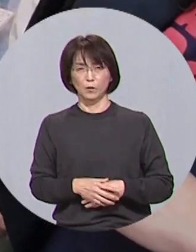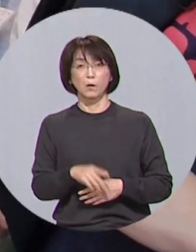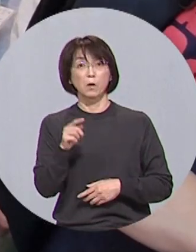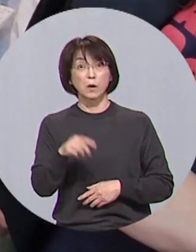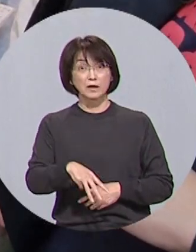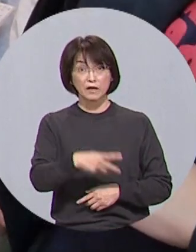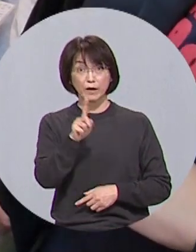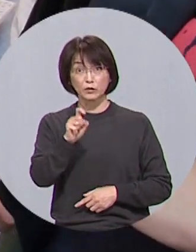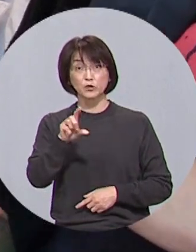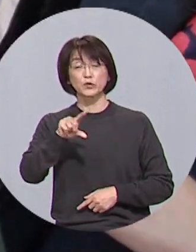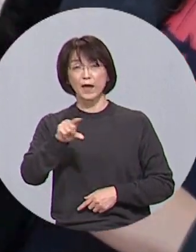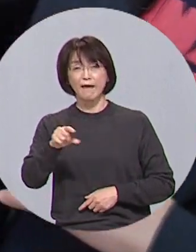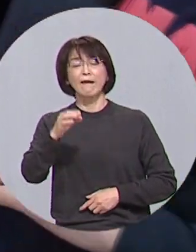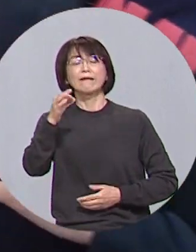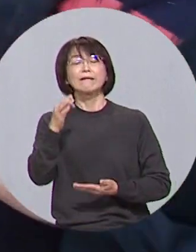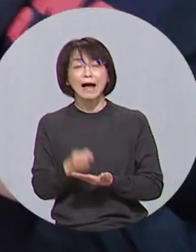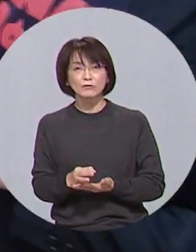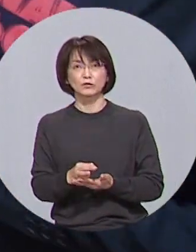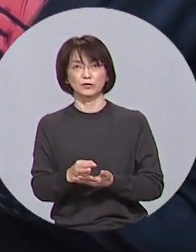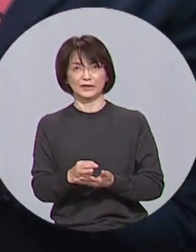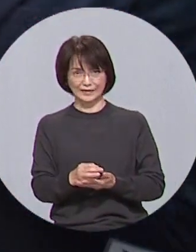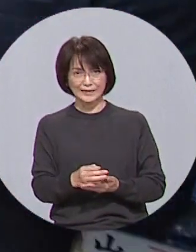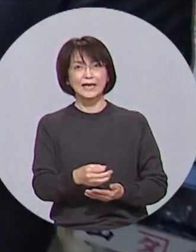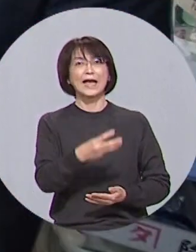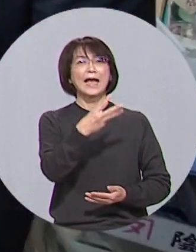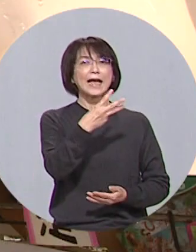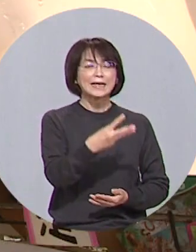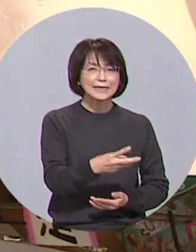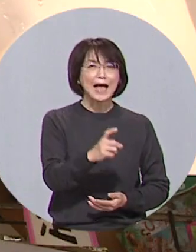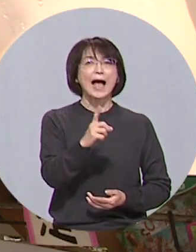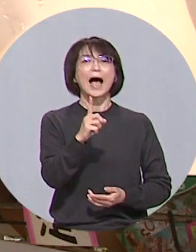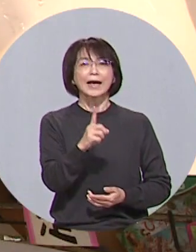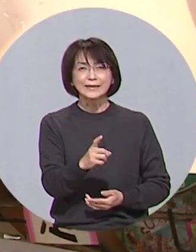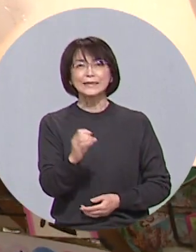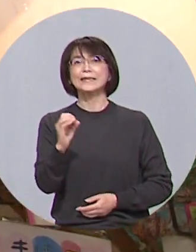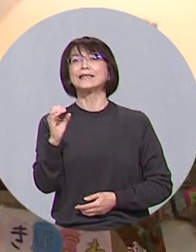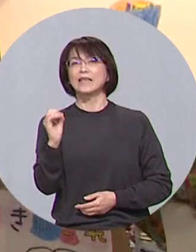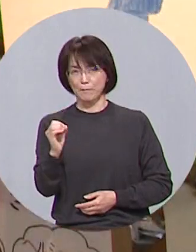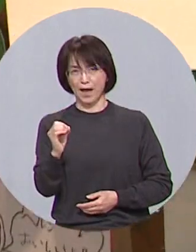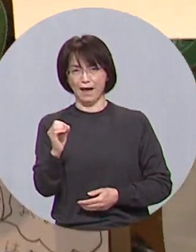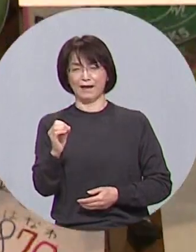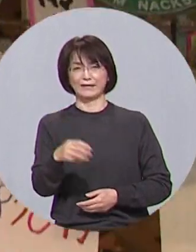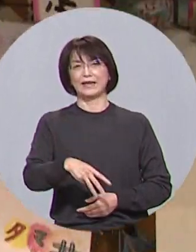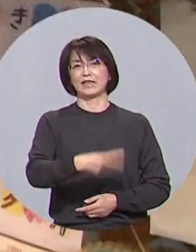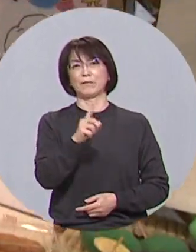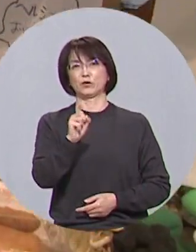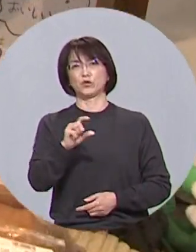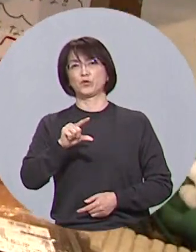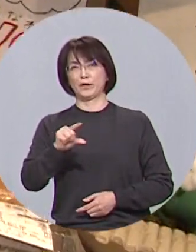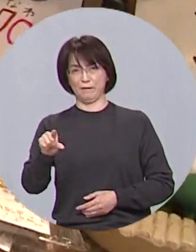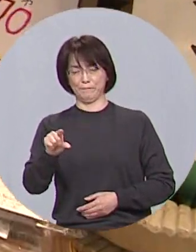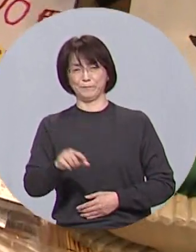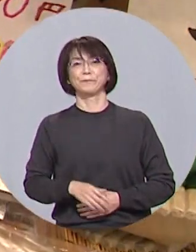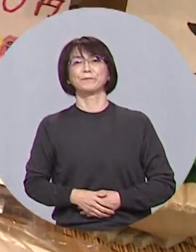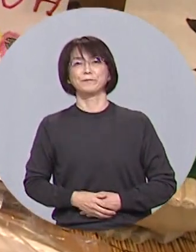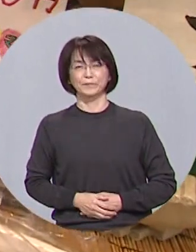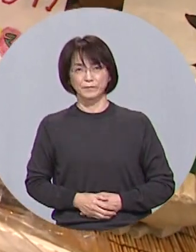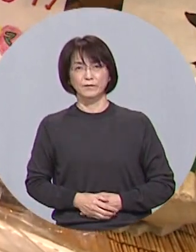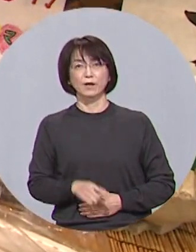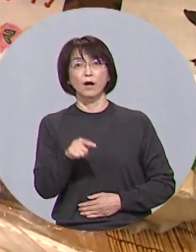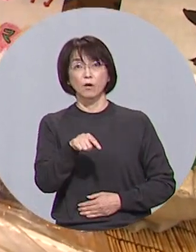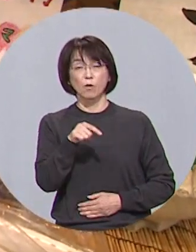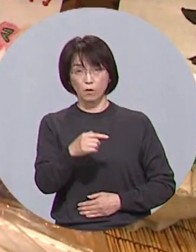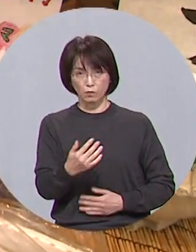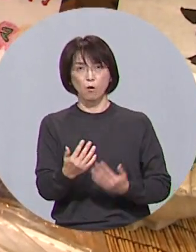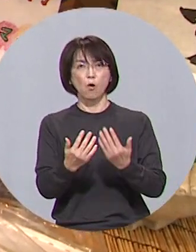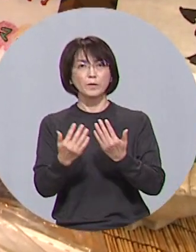玉にかけてます。 あ、なるほど、 はい、 埼玉で、 はい、 本当にここの緑スーパーさんは、 もういろんな人から